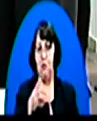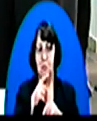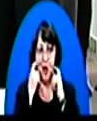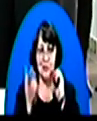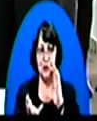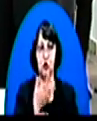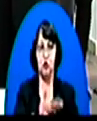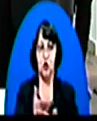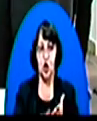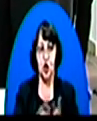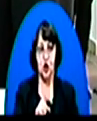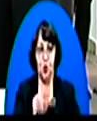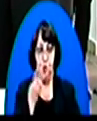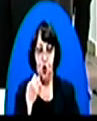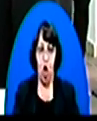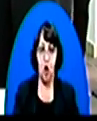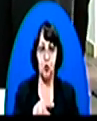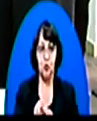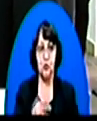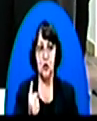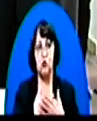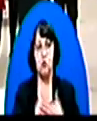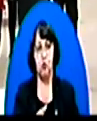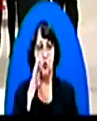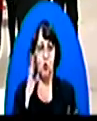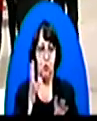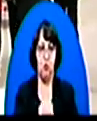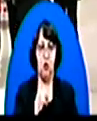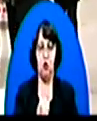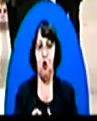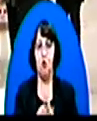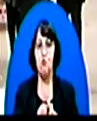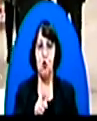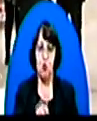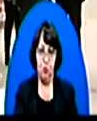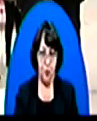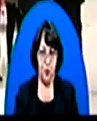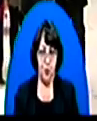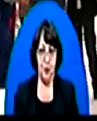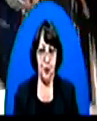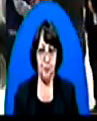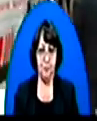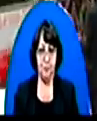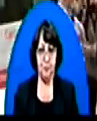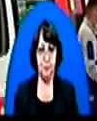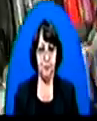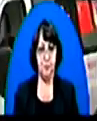үйлчилгээг хүргэх нь сайн дурынхны хийх ажил гэдгийг онцлон хэлж үйлсэн байна.